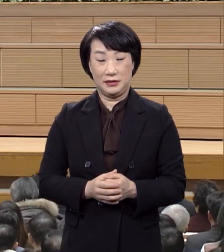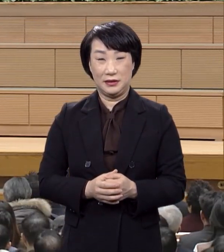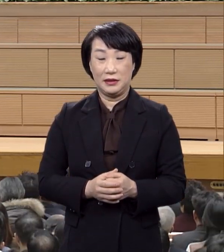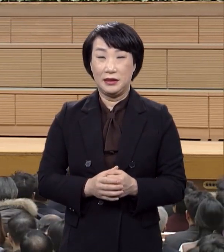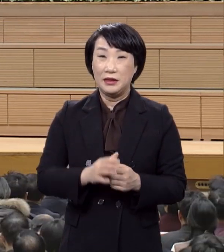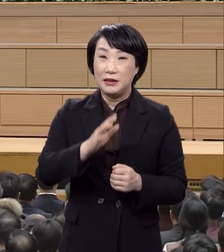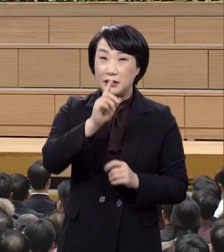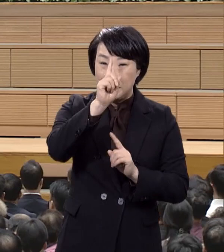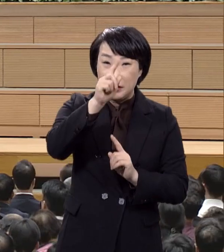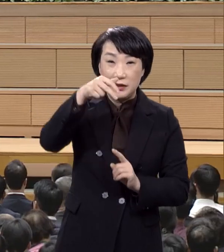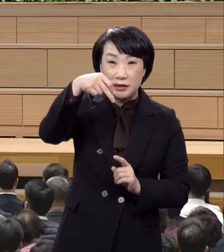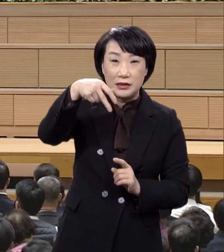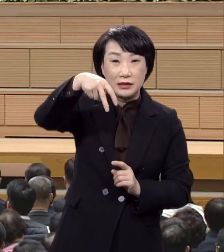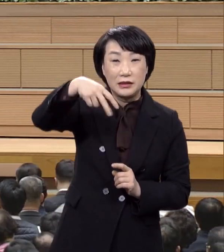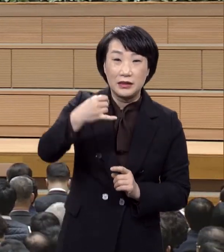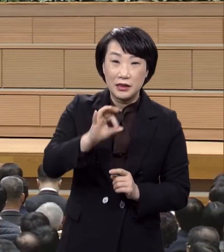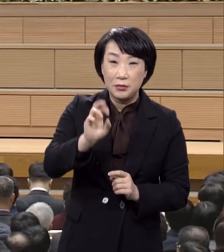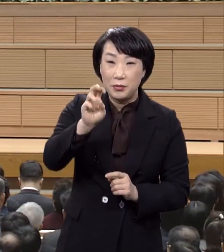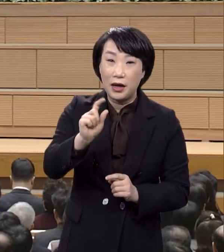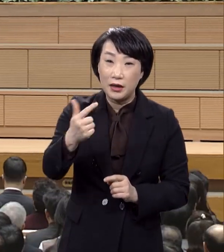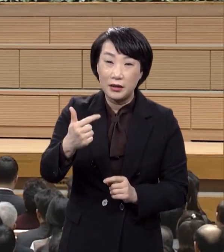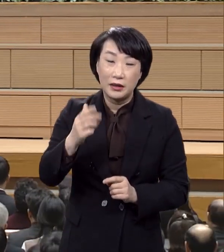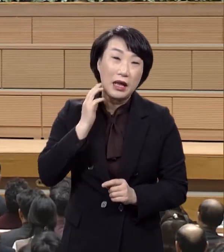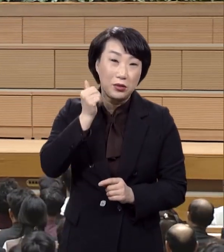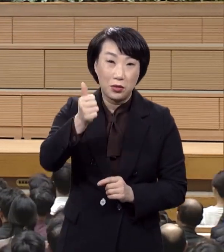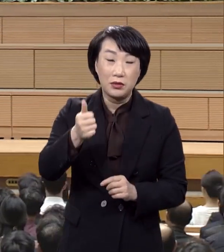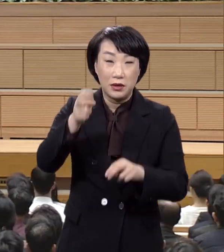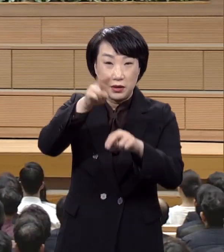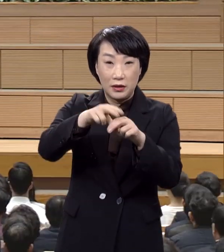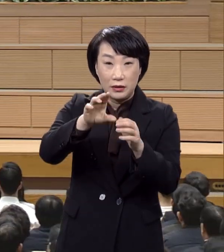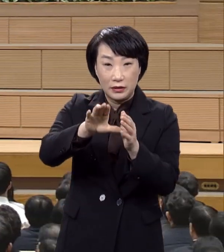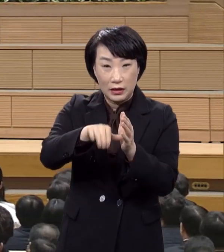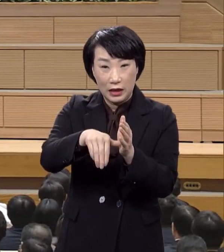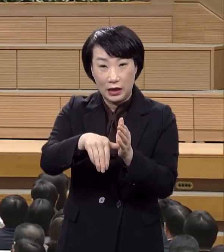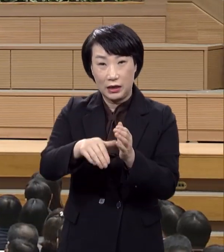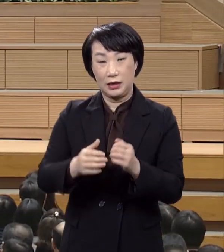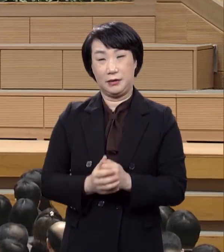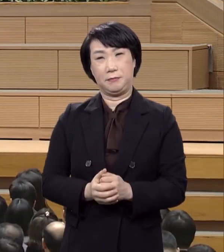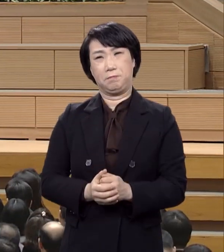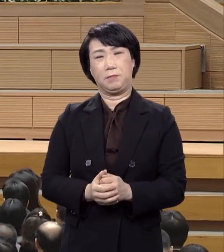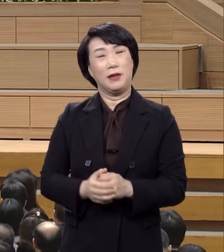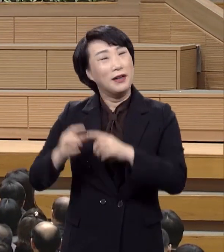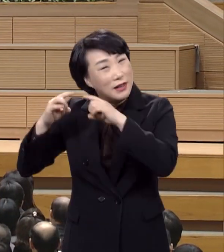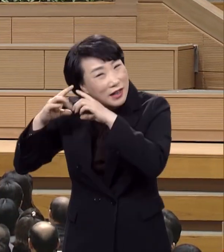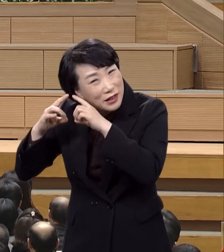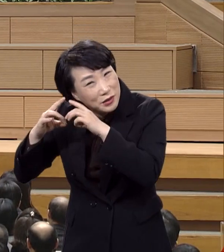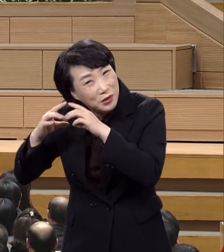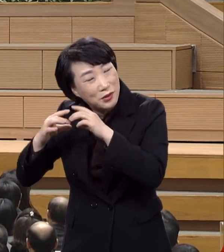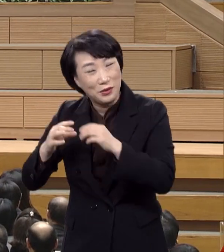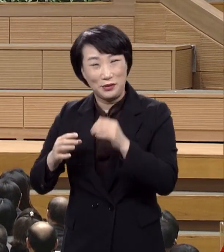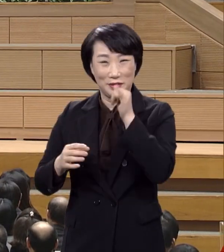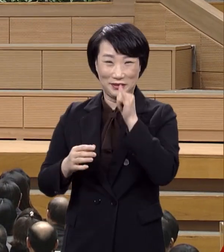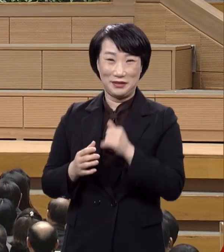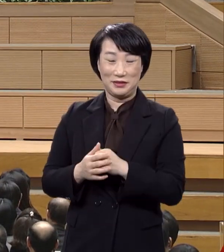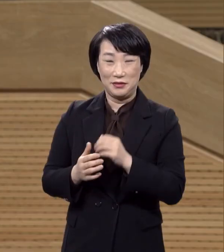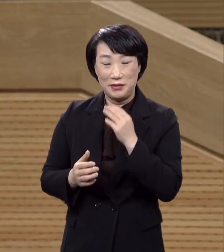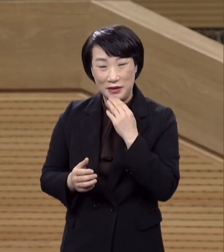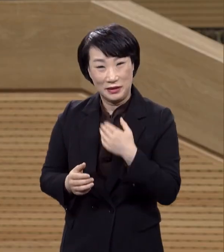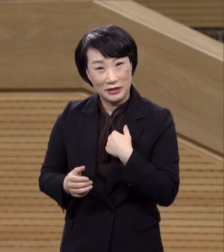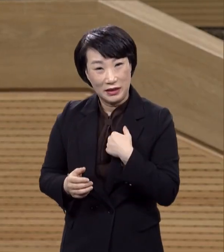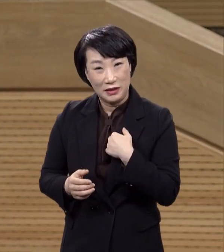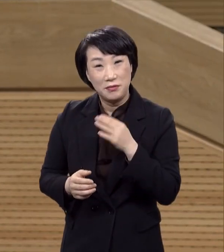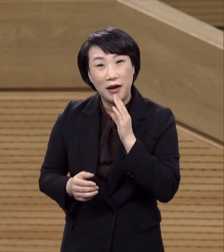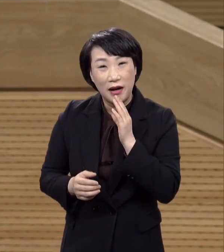이승만 대통령이 대통령 오셨을 때 참 라디오를 가끔 보면 이승만